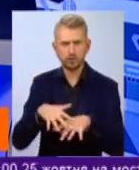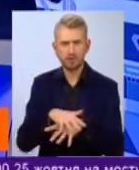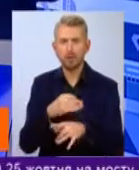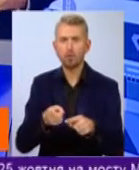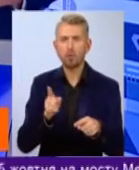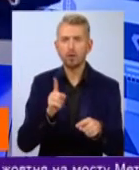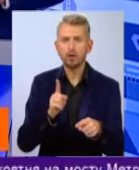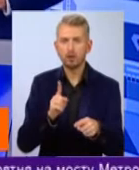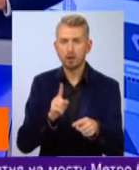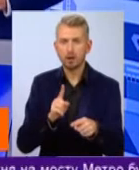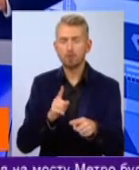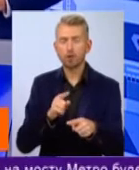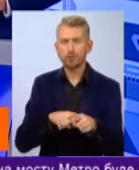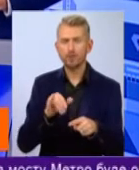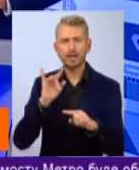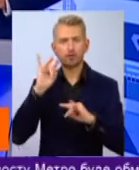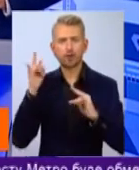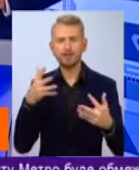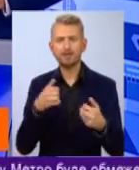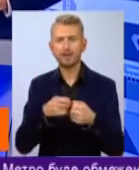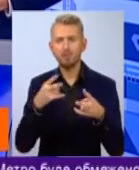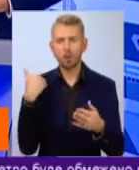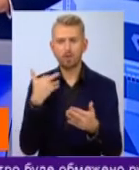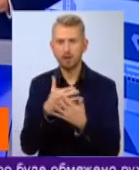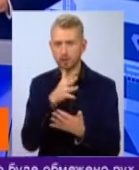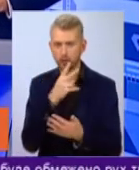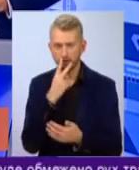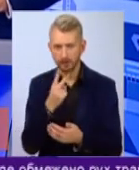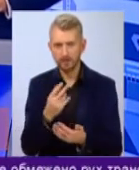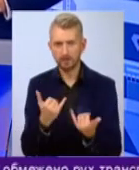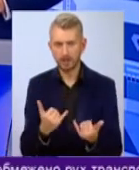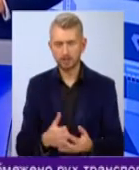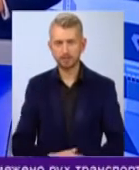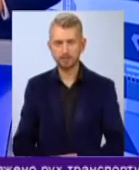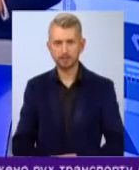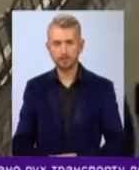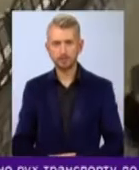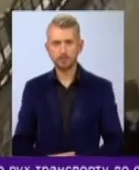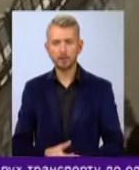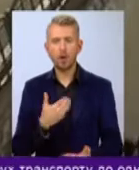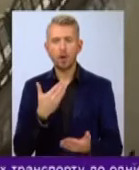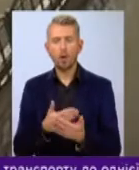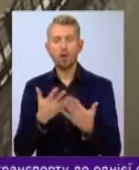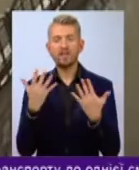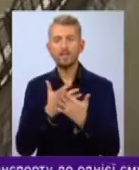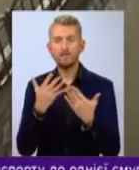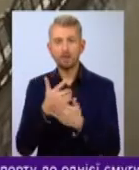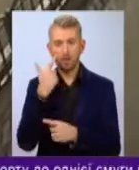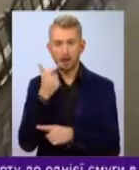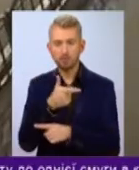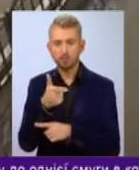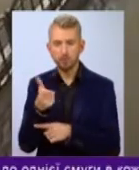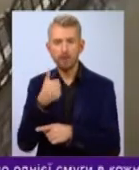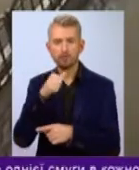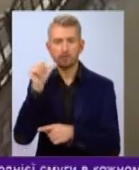і резонансні ДТП останніх років. Дивіться у матеріалі Надії Балагурак. Ось відео з камер спостереження